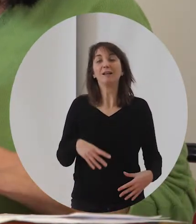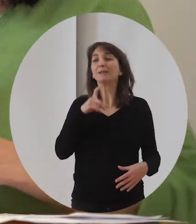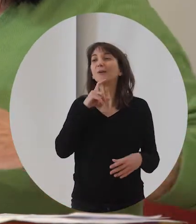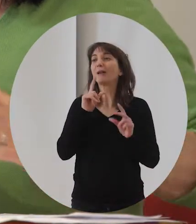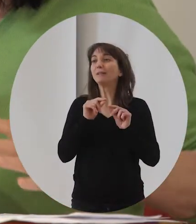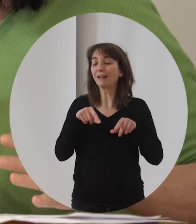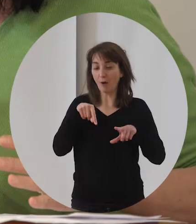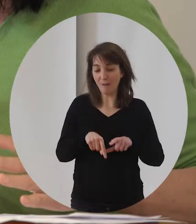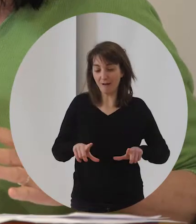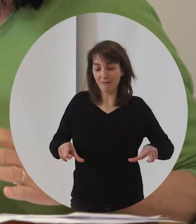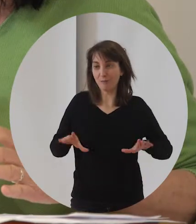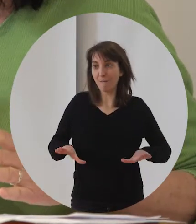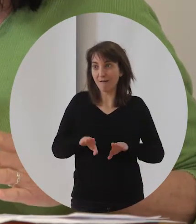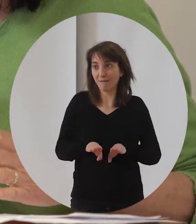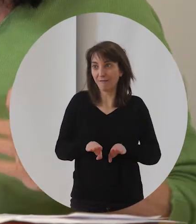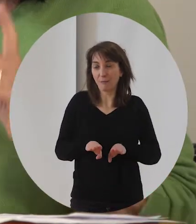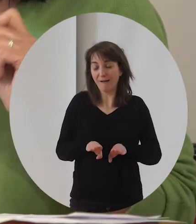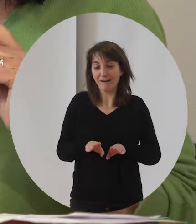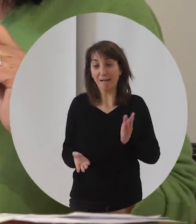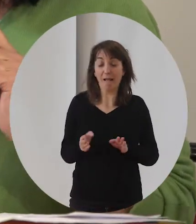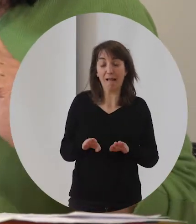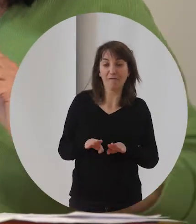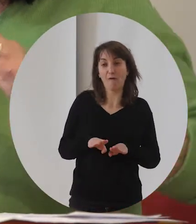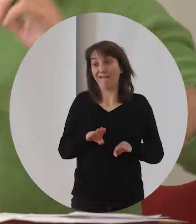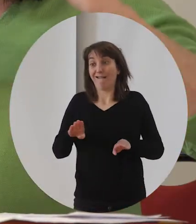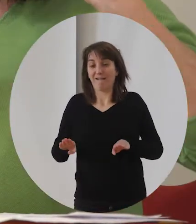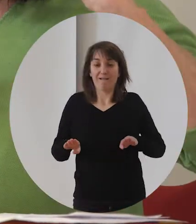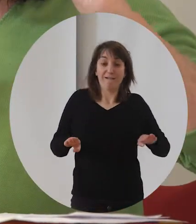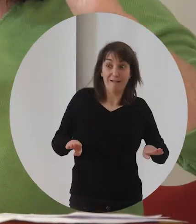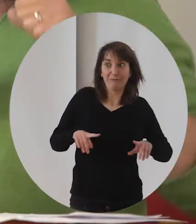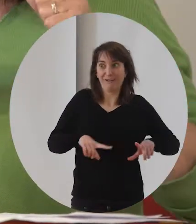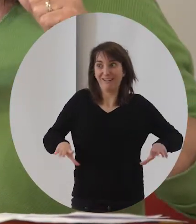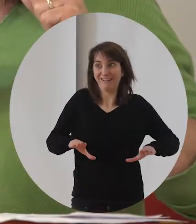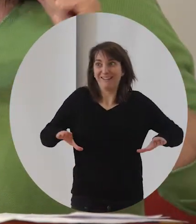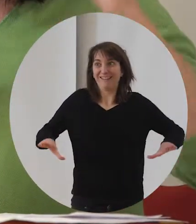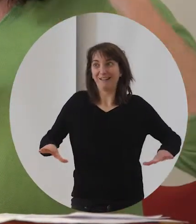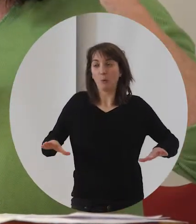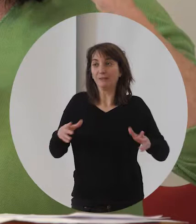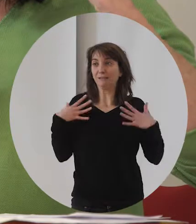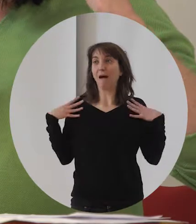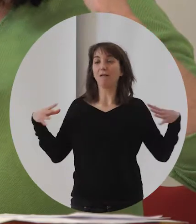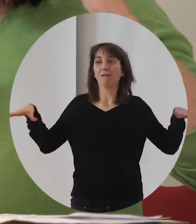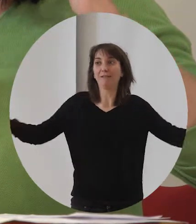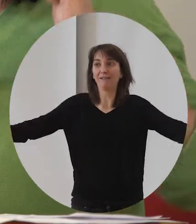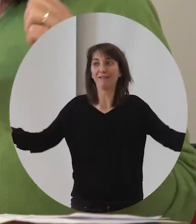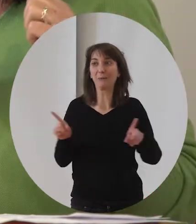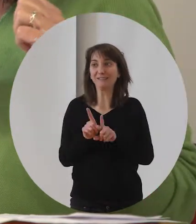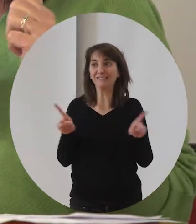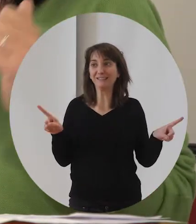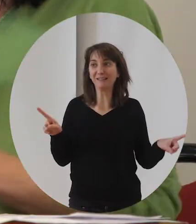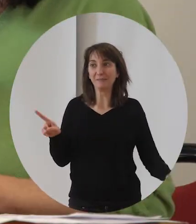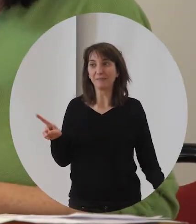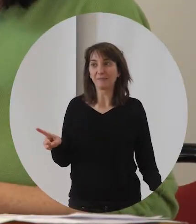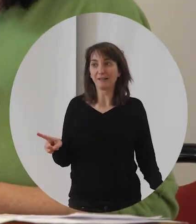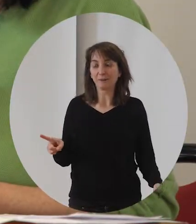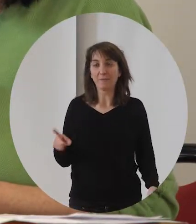de sustentation élargi pour tenir debout, mais ça va aussi avec une position des bras en chandelier, ça va aussi avec